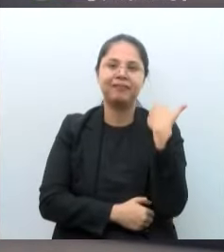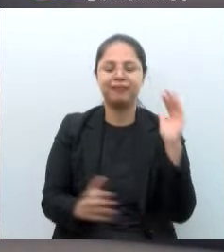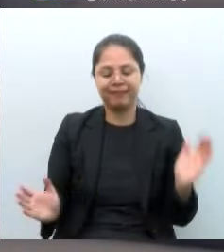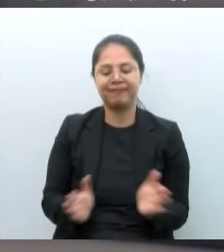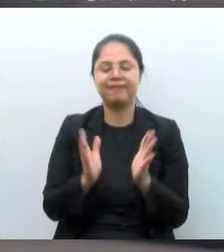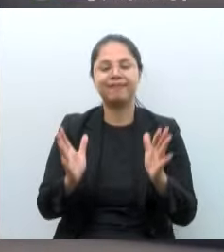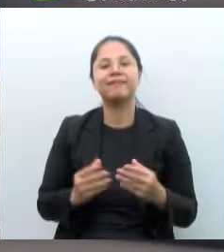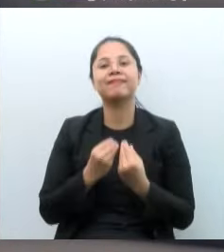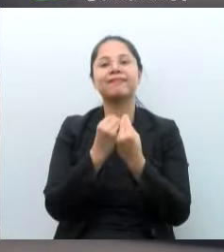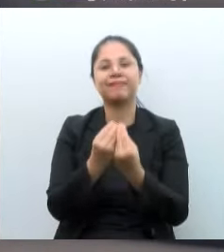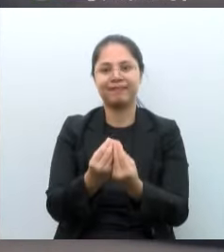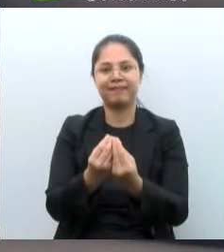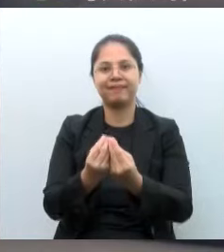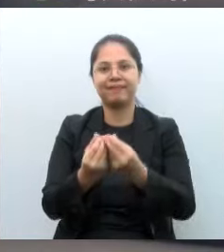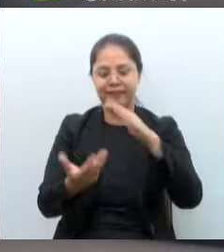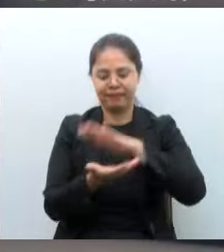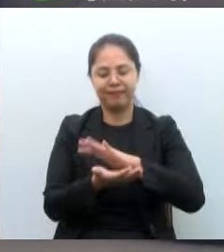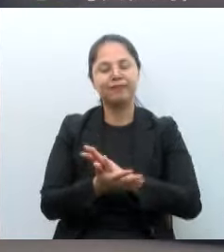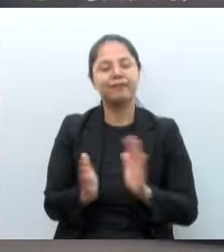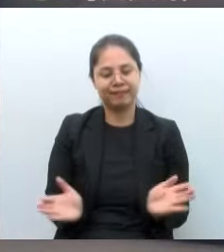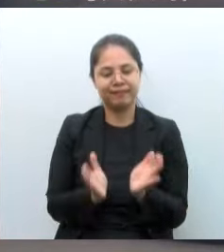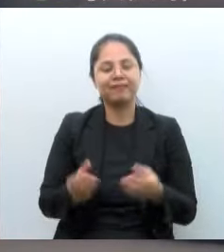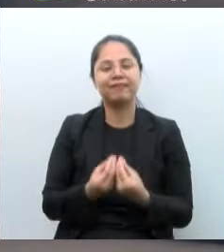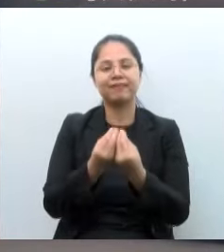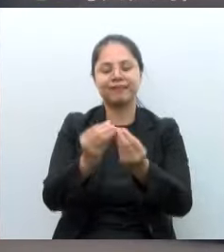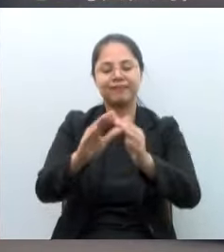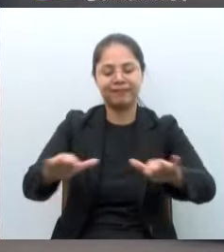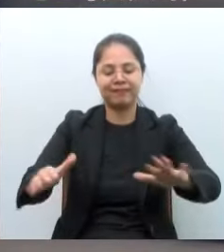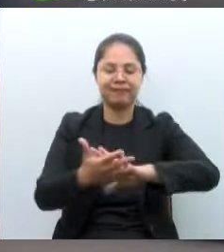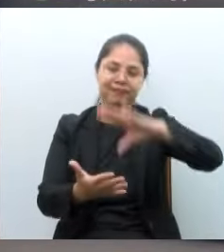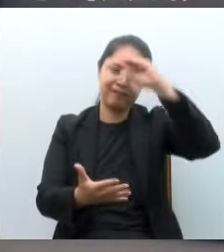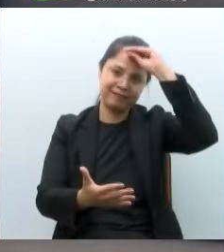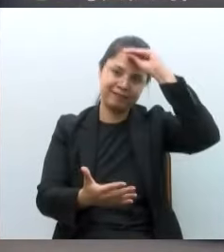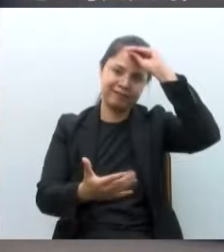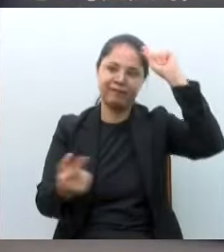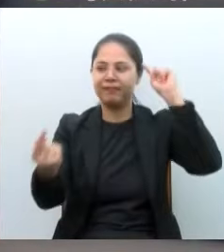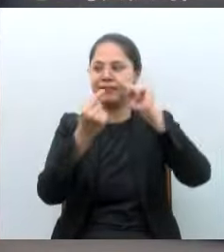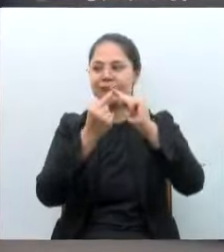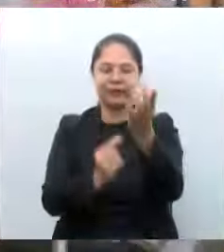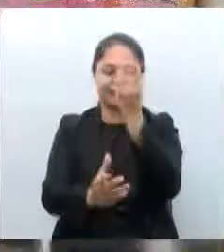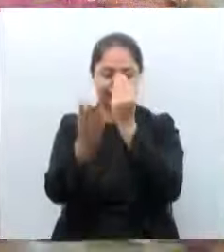สนุนนะคะโรงเรียนก็ส่งเสริมสนับสนุนนักเรียนนะคะให้นักเรียนได้นำเอา